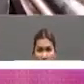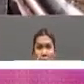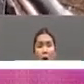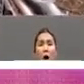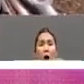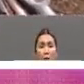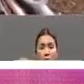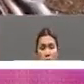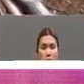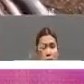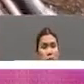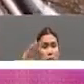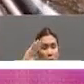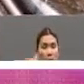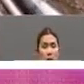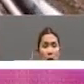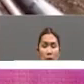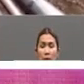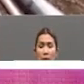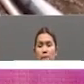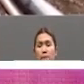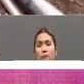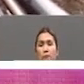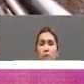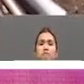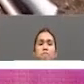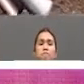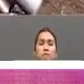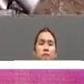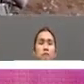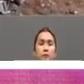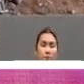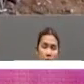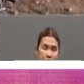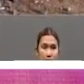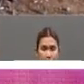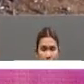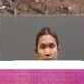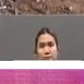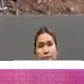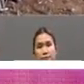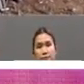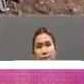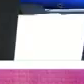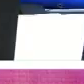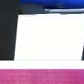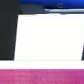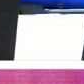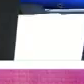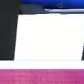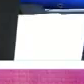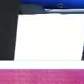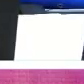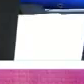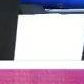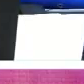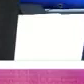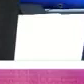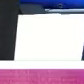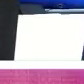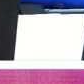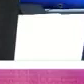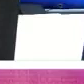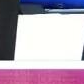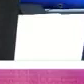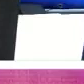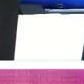ครับท่านสามารถนำไปจดแจ้งได้ที่นี่นะครับ ครับ ค่ะ ครับ ขอบคุณครับ ครับขอบคุณครับวันนี้ขอบคุณท่านรองอธิบ